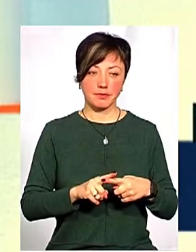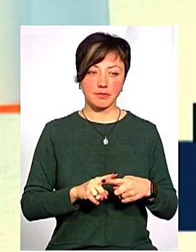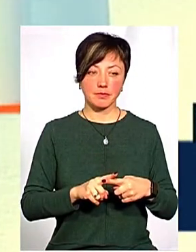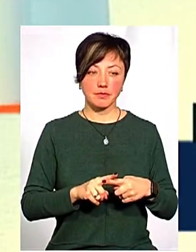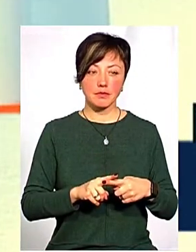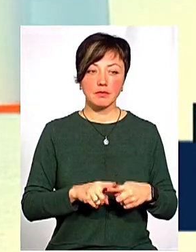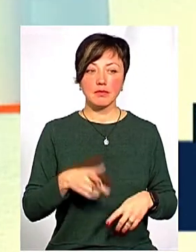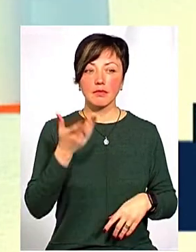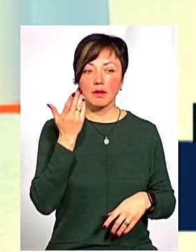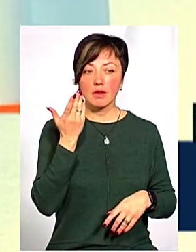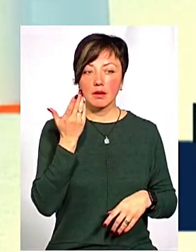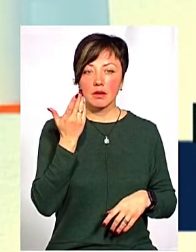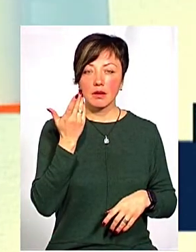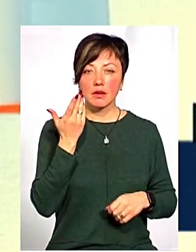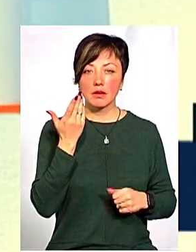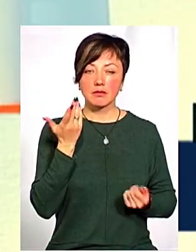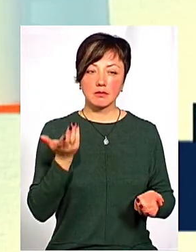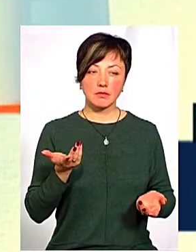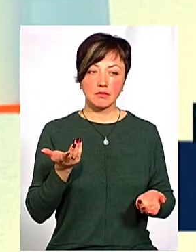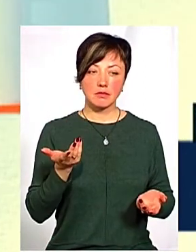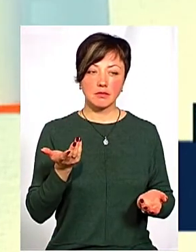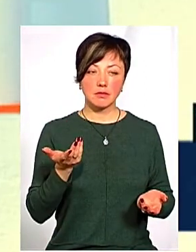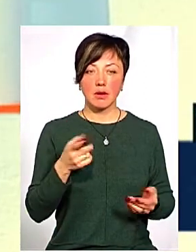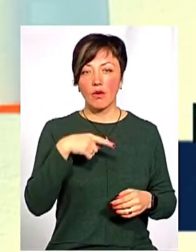Виїжджаючи, говорячи, напевно, десь про рік